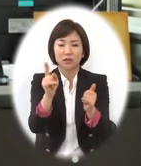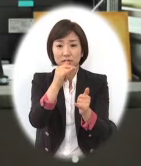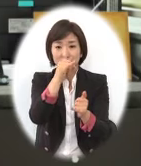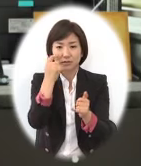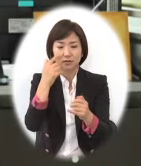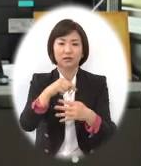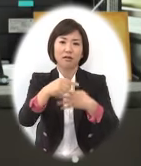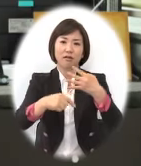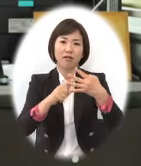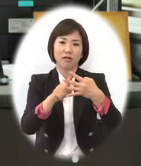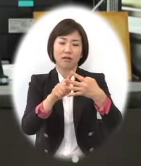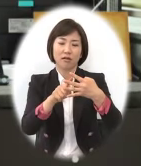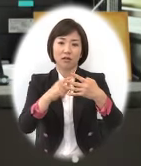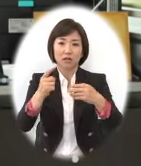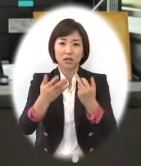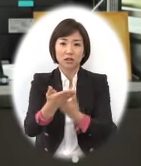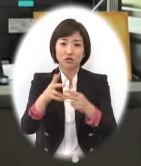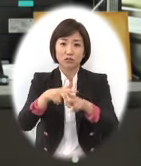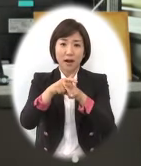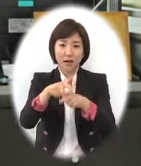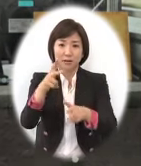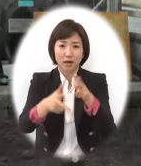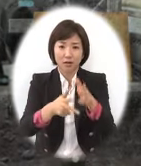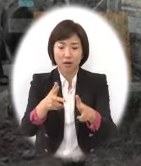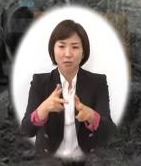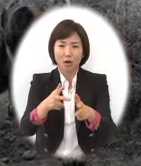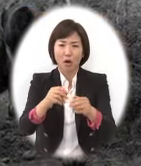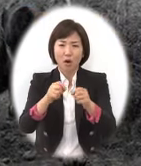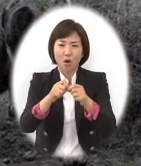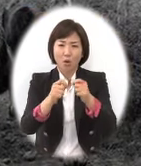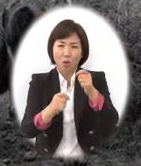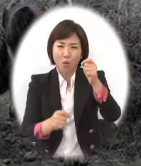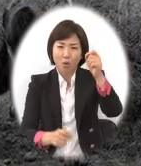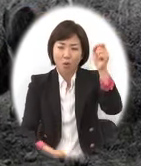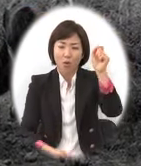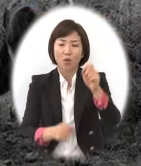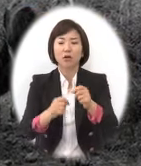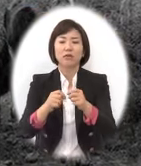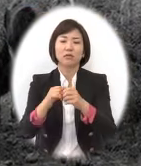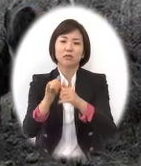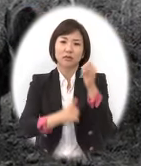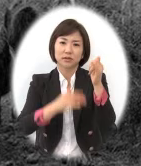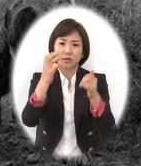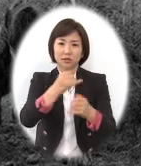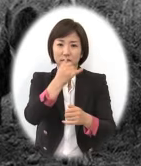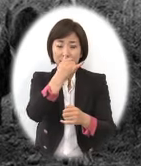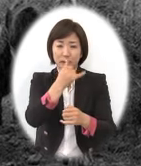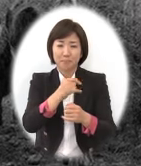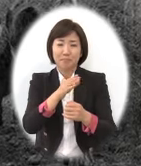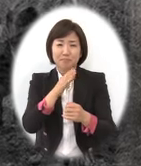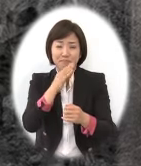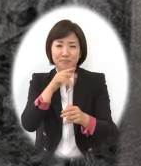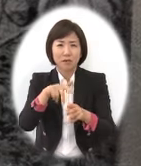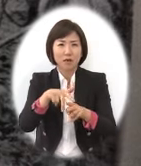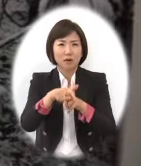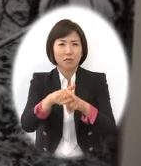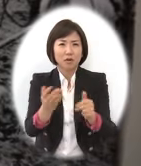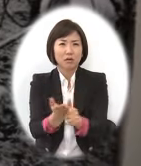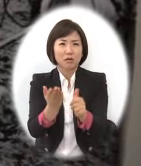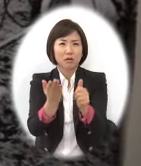있느냐, 이런 부분인데 제주의 말산업은 오랜 마산의 역사를 갖고 있습니다. 본격적으로 사육되기